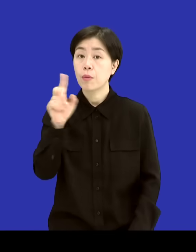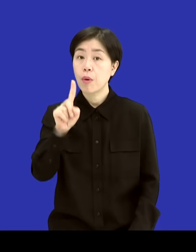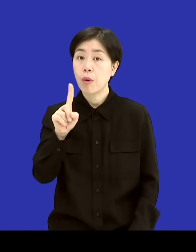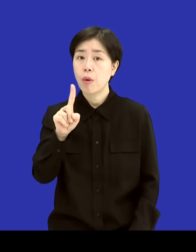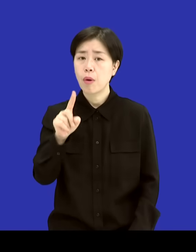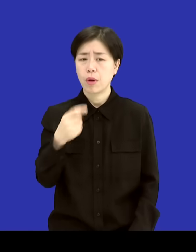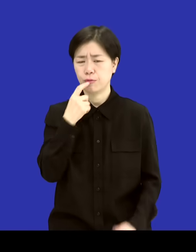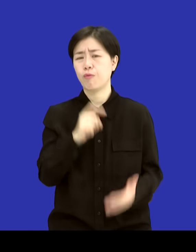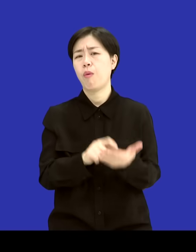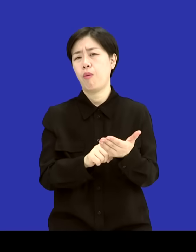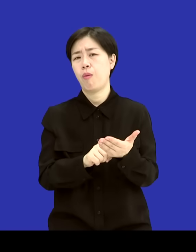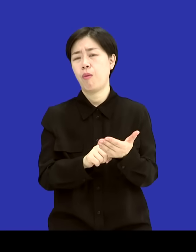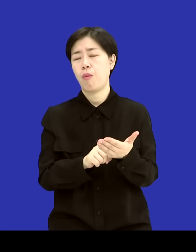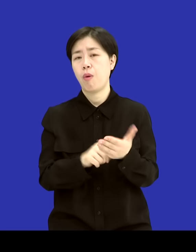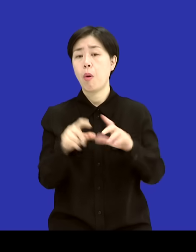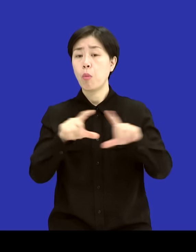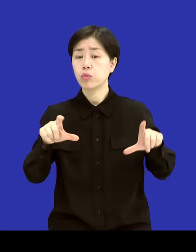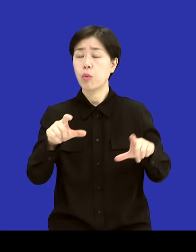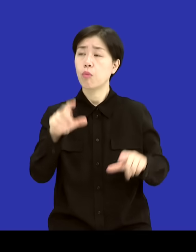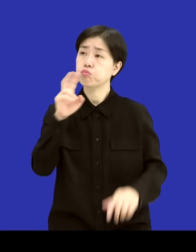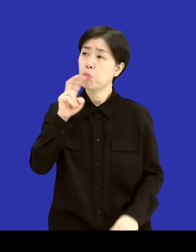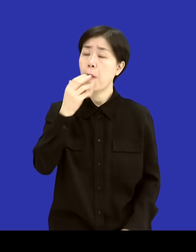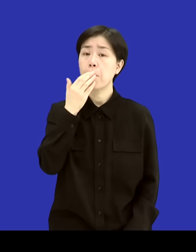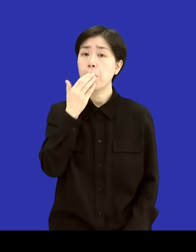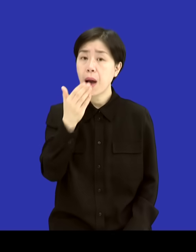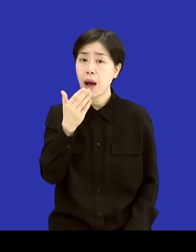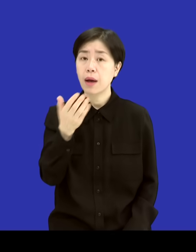그게 제가 부르는 노래가. 근데 그때